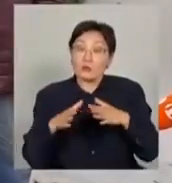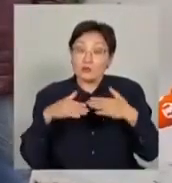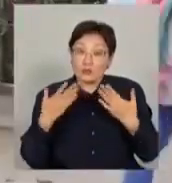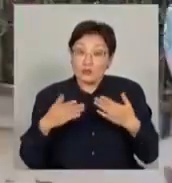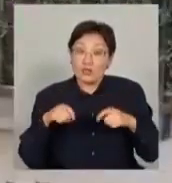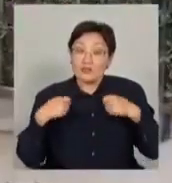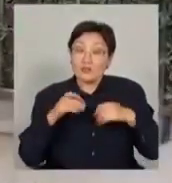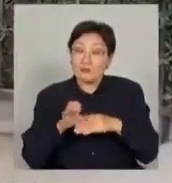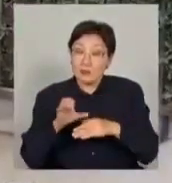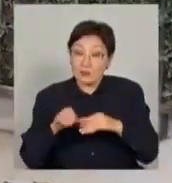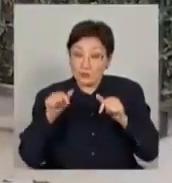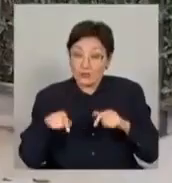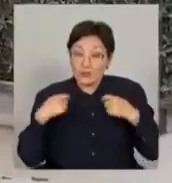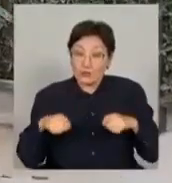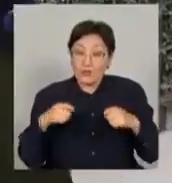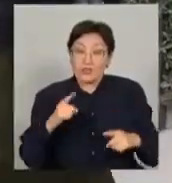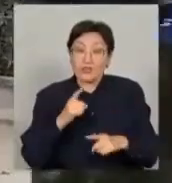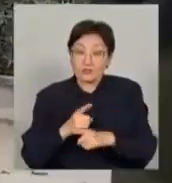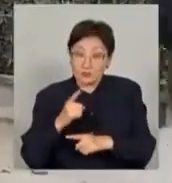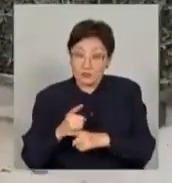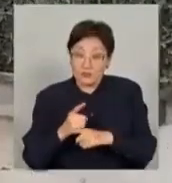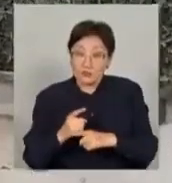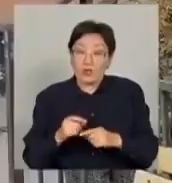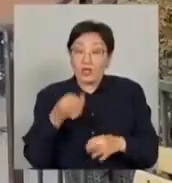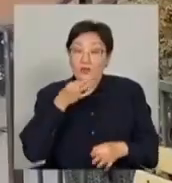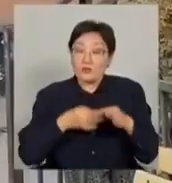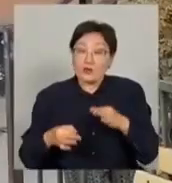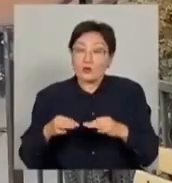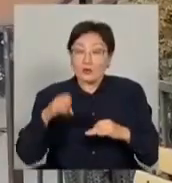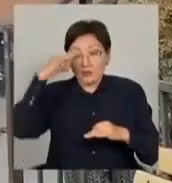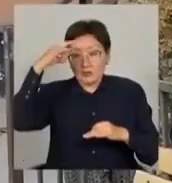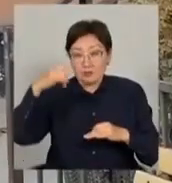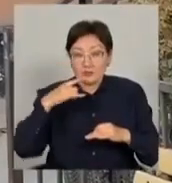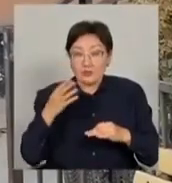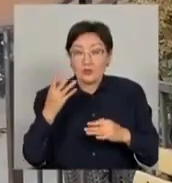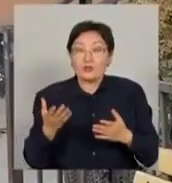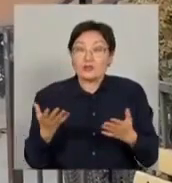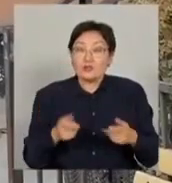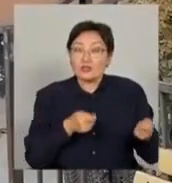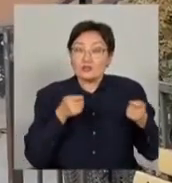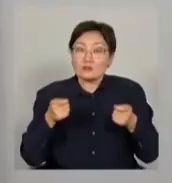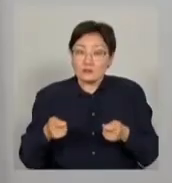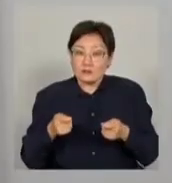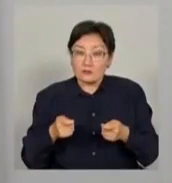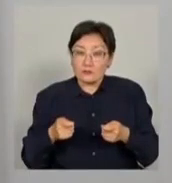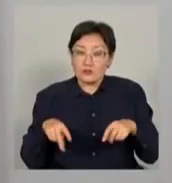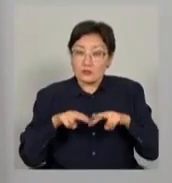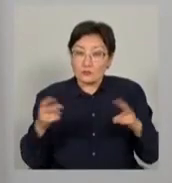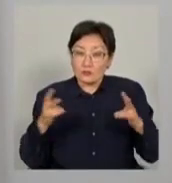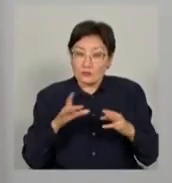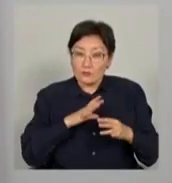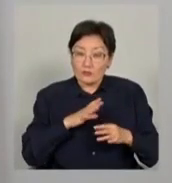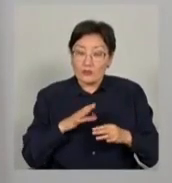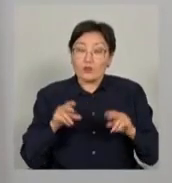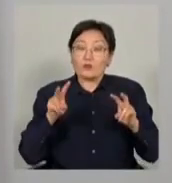рұқсат жоқ. Сонда дәрілер өңірге қалай жеткізіледі? Олардың саудаға қалай шығатынын зерттейтін уақыт жетті дейді мамандар. Препарат